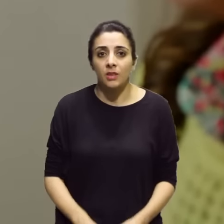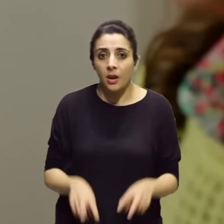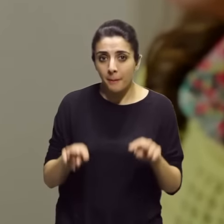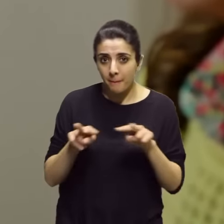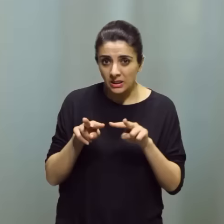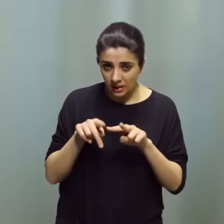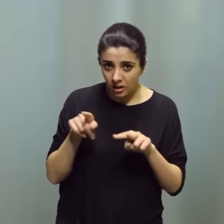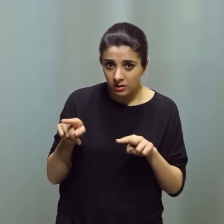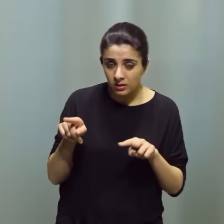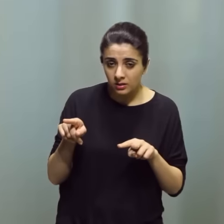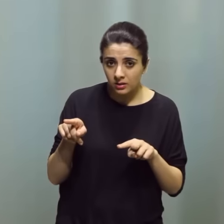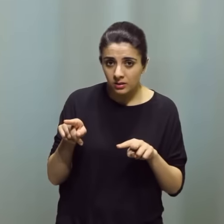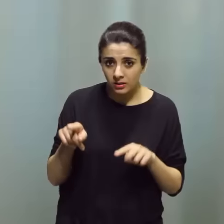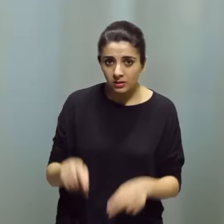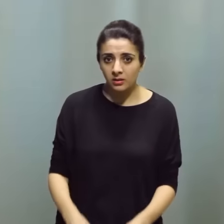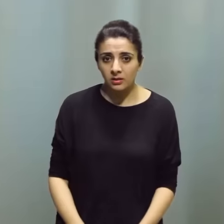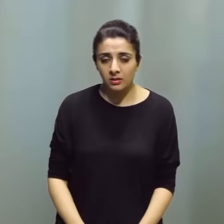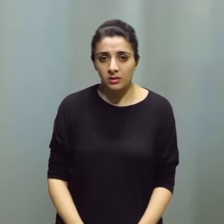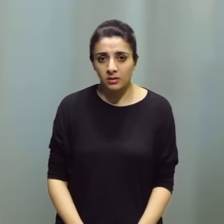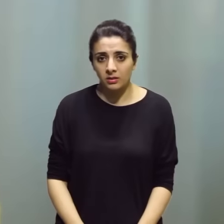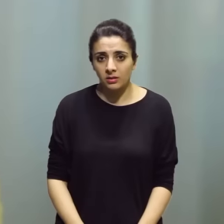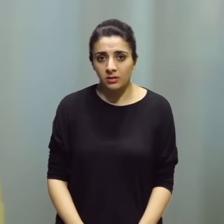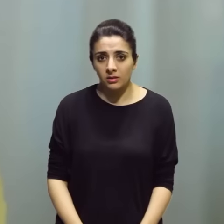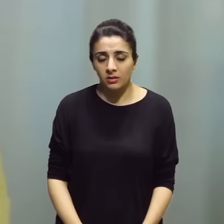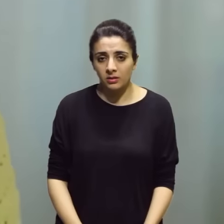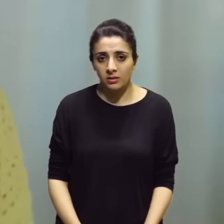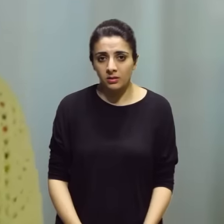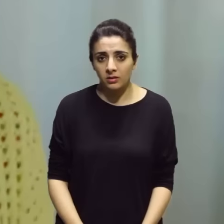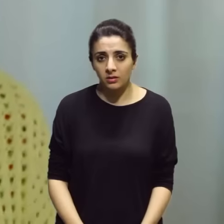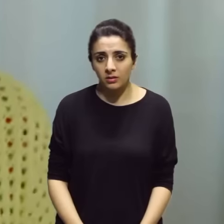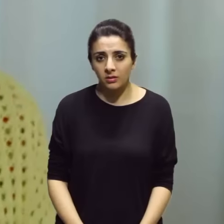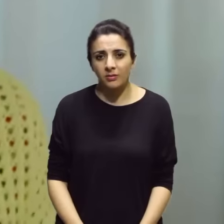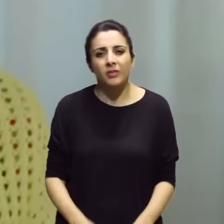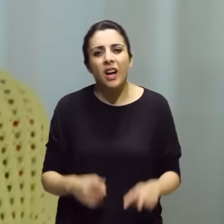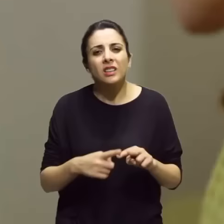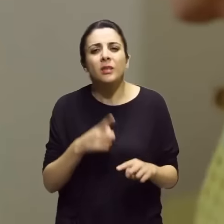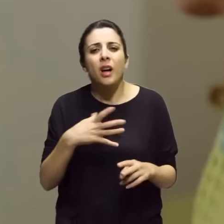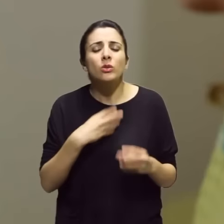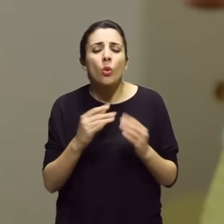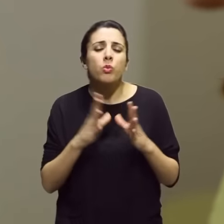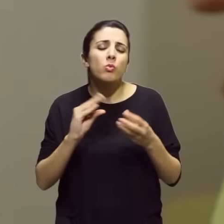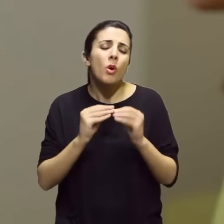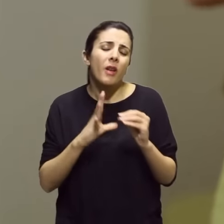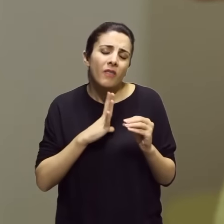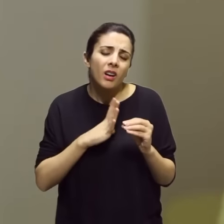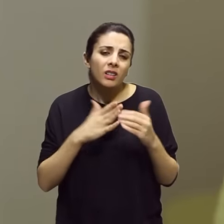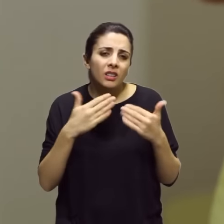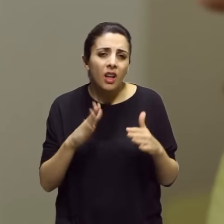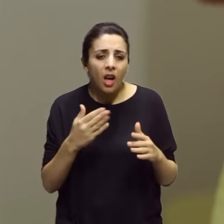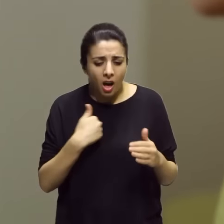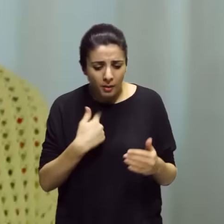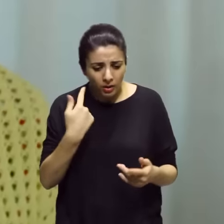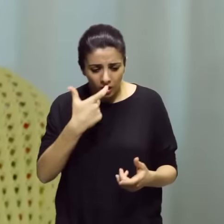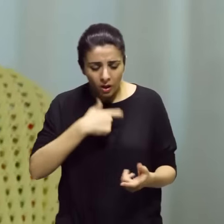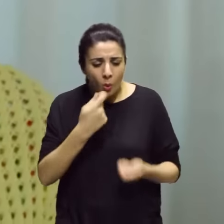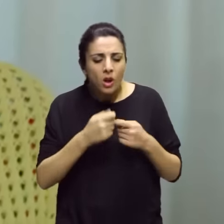Masar mı? Üzgün döndürdü bakışlarını. Ayşem, senin zaten bir sürü derdin var. Bir de benimle